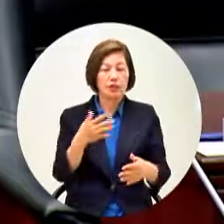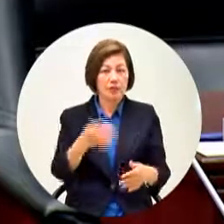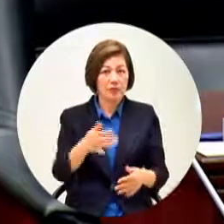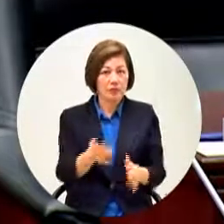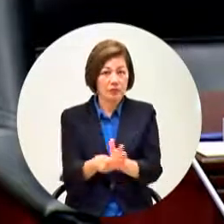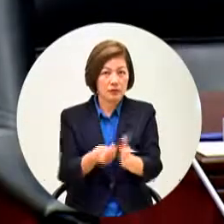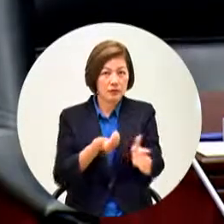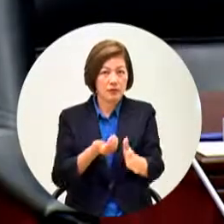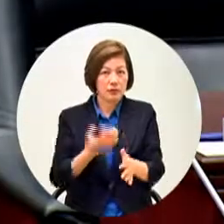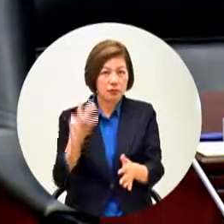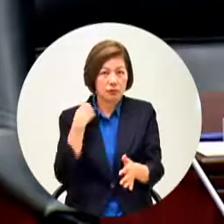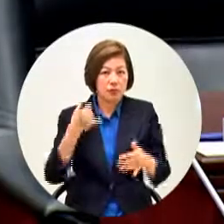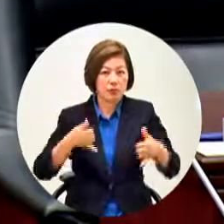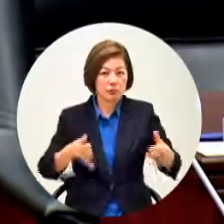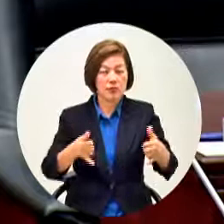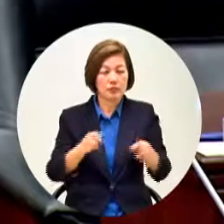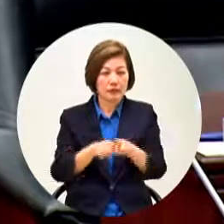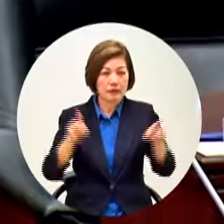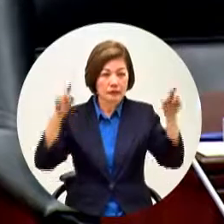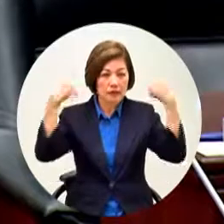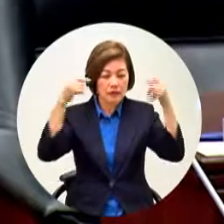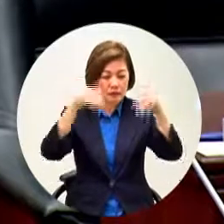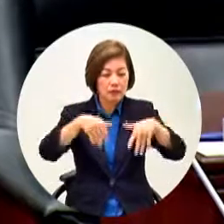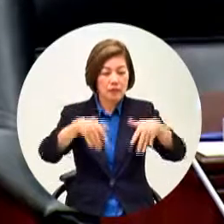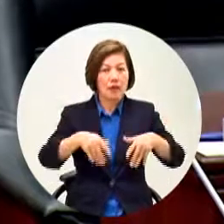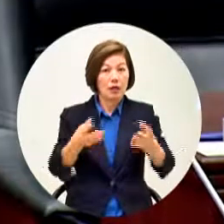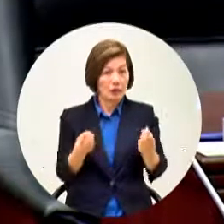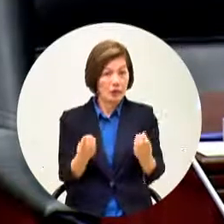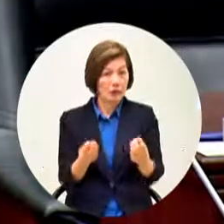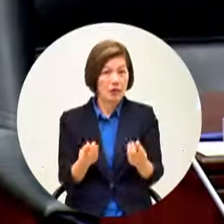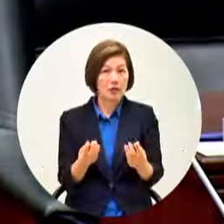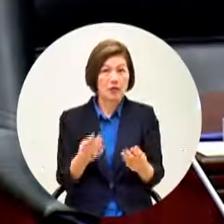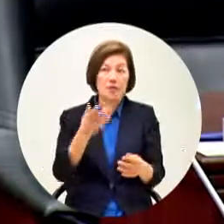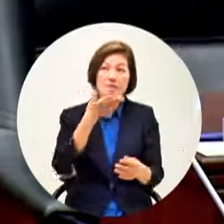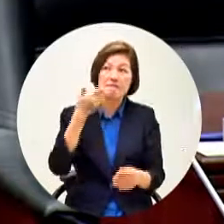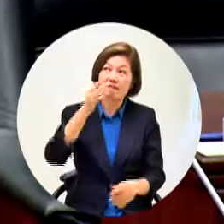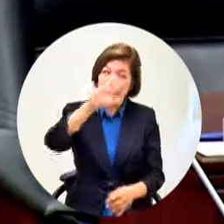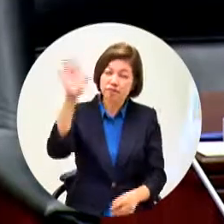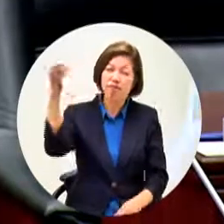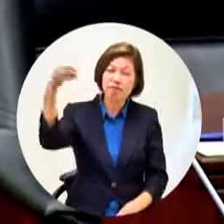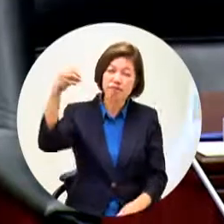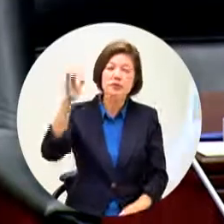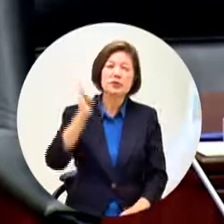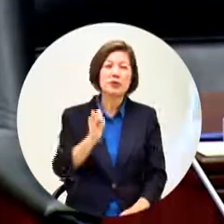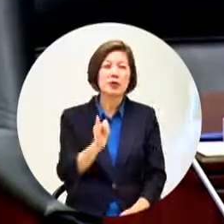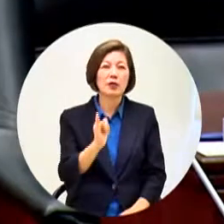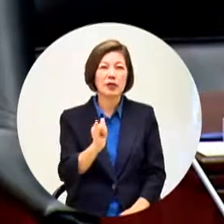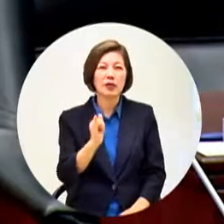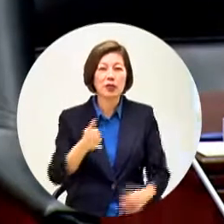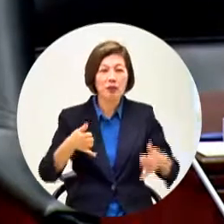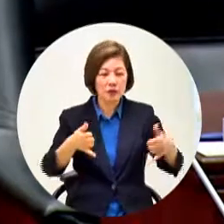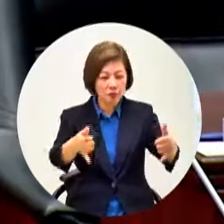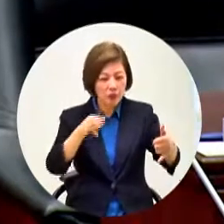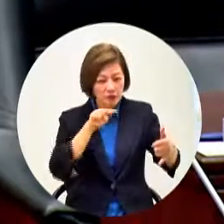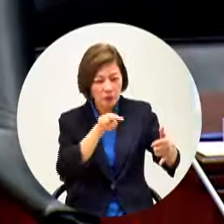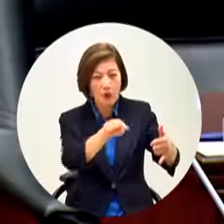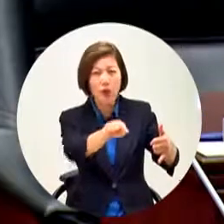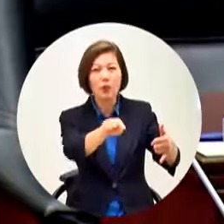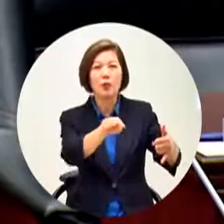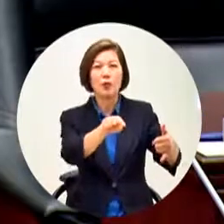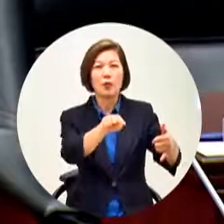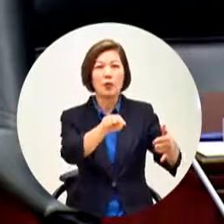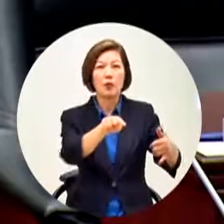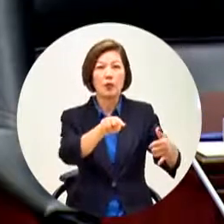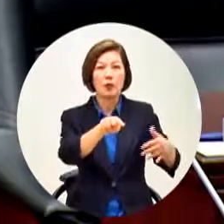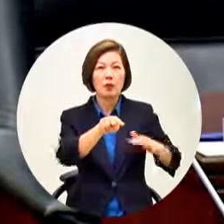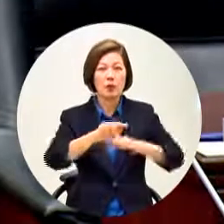你甲看平常时啊，若无落雨啊，好天，伊路就是安尼。你甲看，无